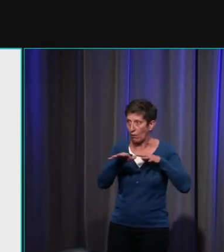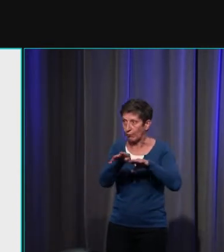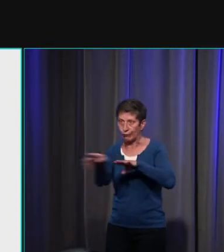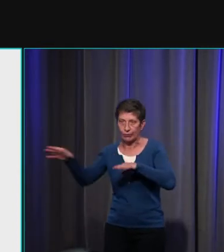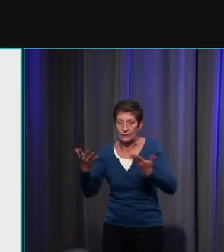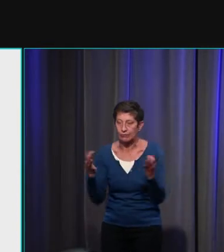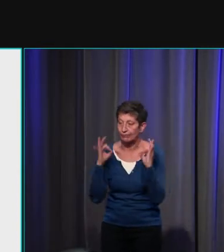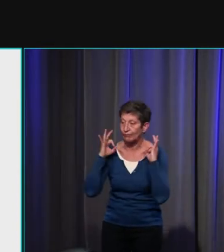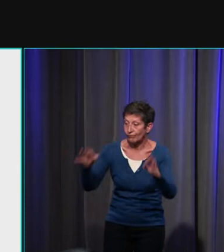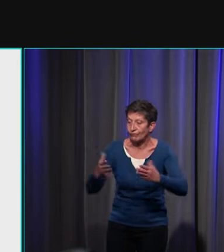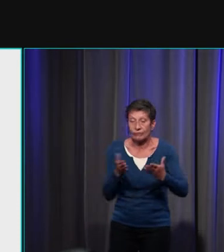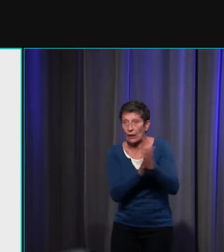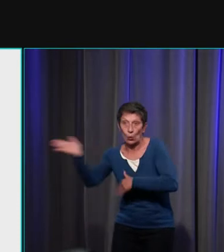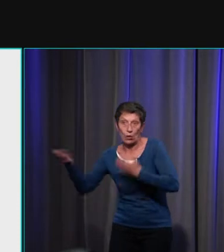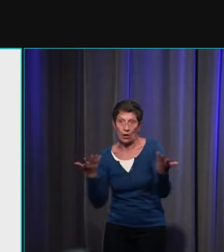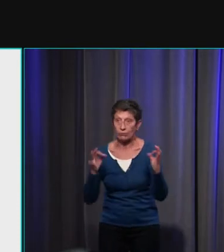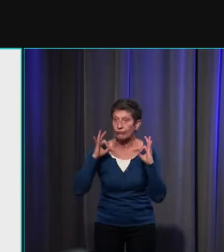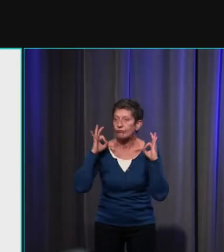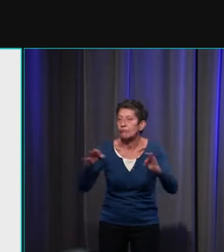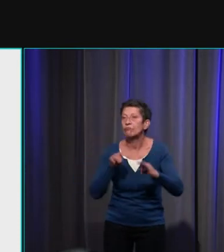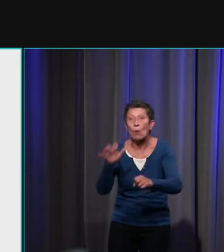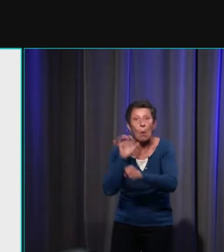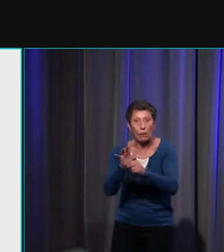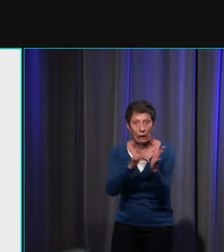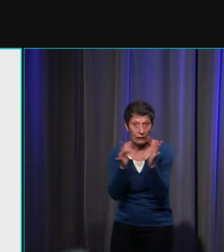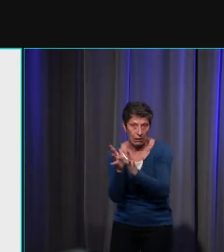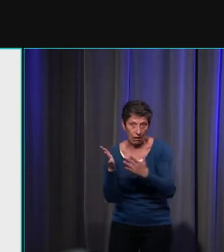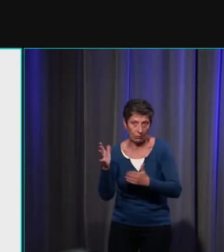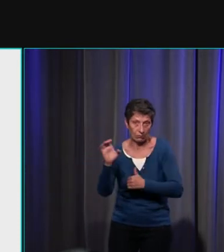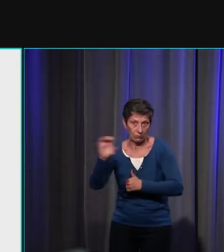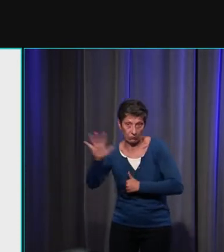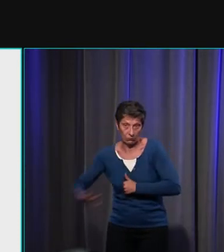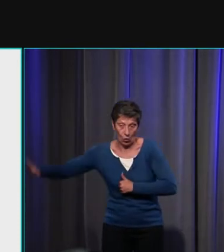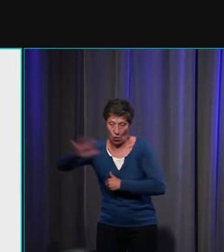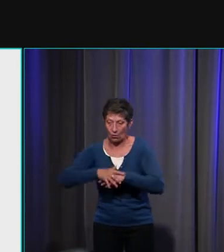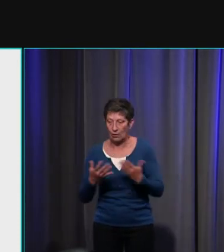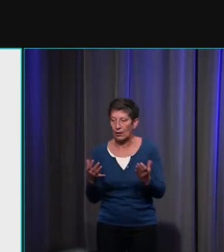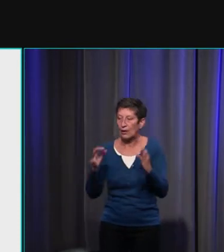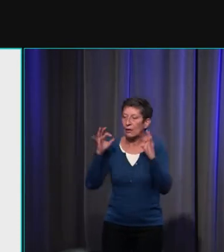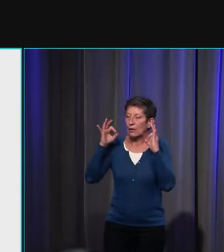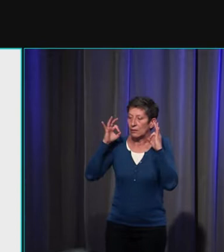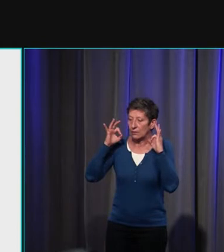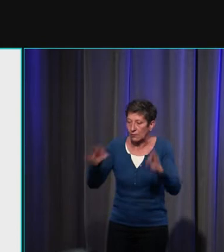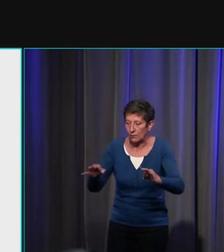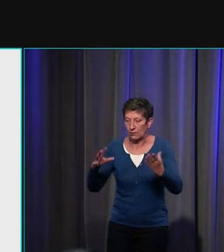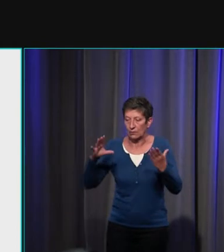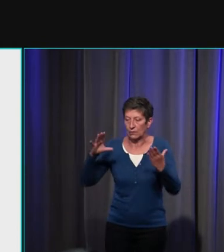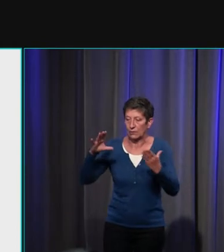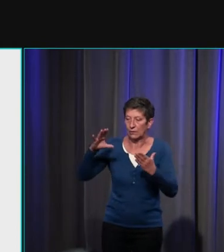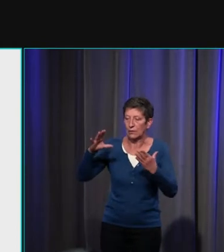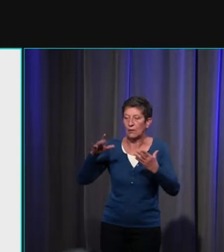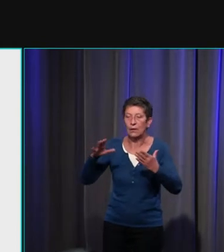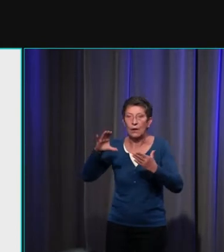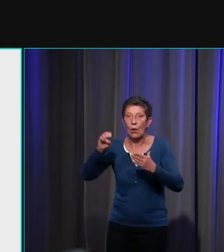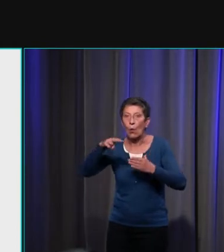mené contre des chrétiens les chrétiens byzantin et c'est le sac de constantinople qui marque cette rupture radicale entre les